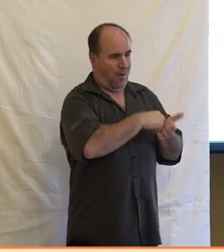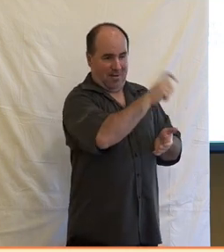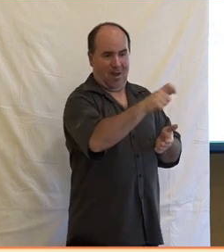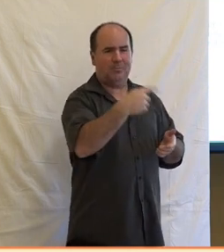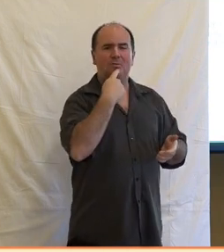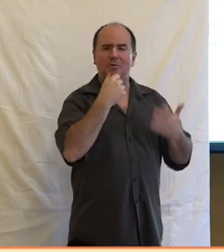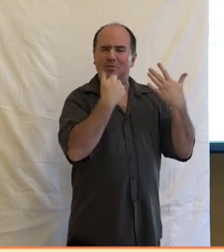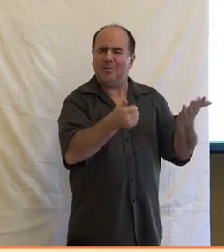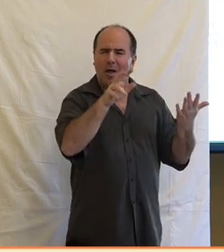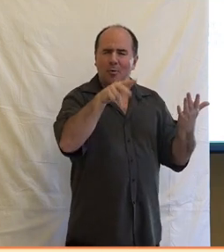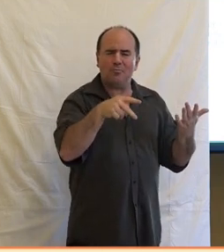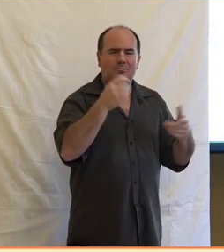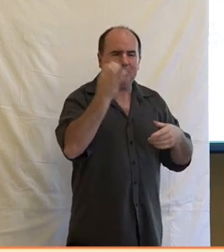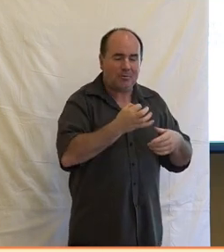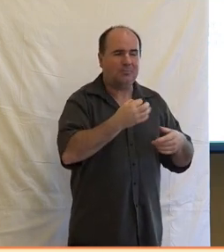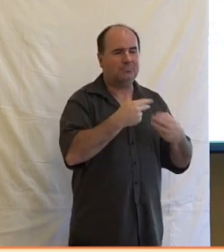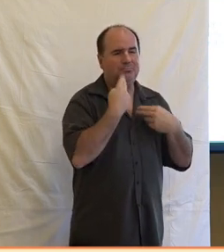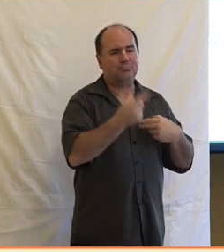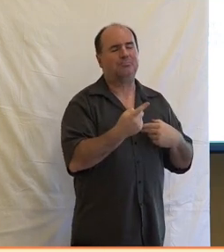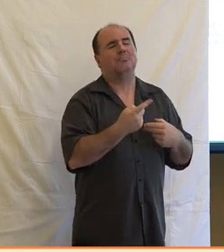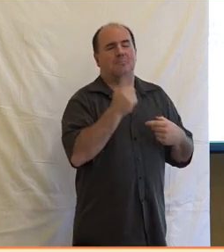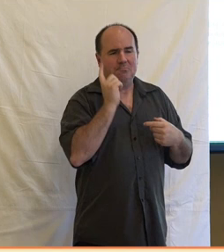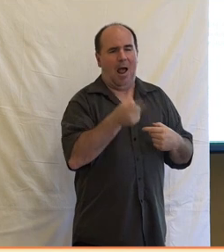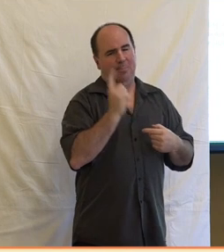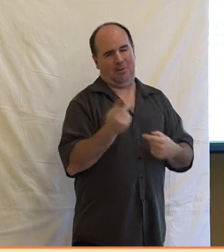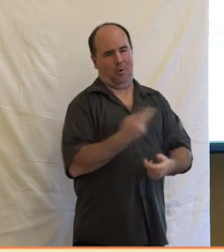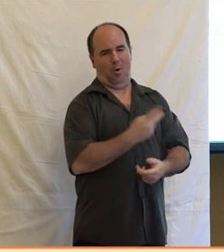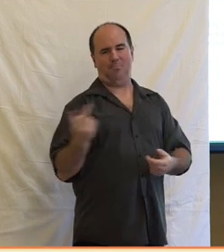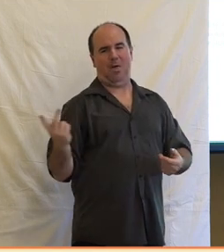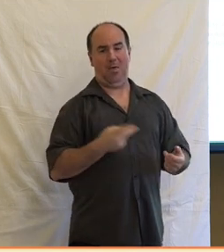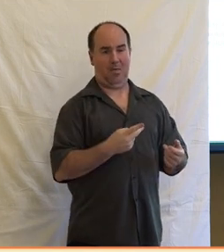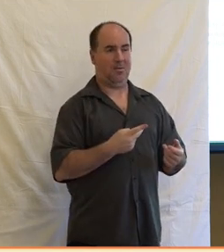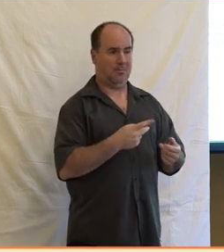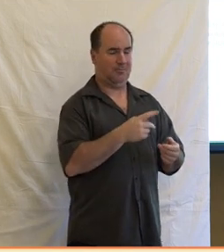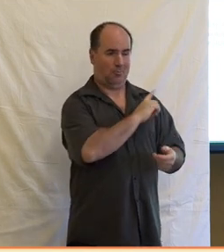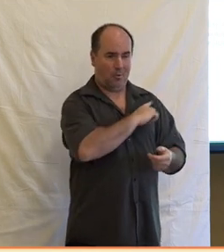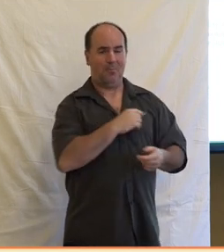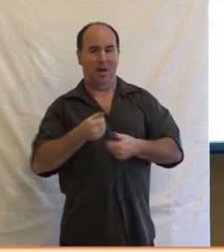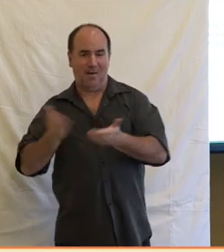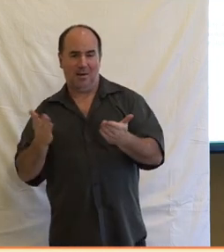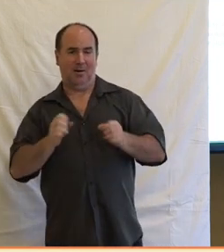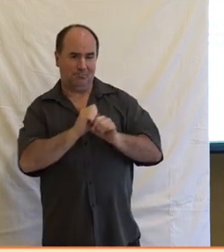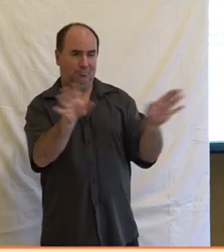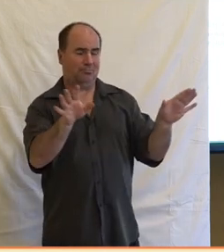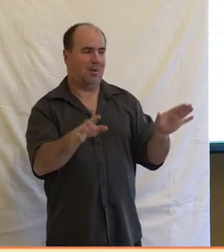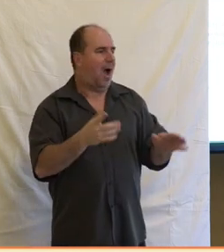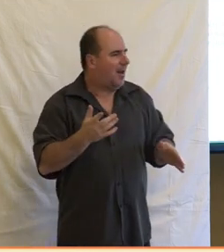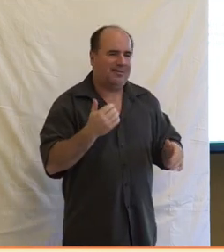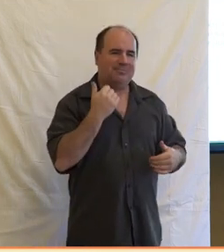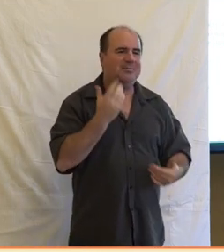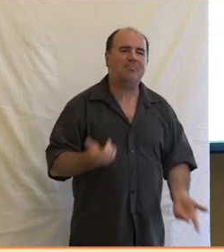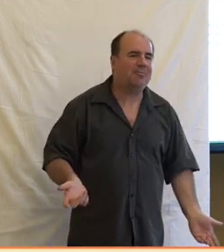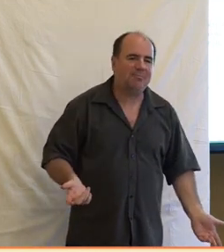od škol byla lepší, protože potom někteří z těch studentů možná půjdou na žurnalistiku a tu svoji vizi vlastně promítnou i